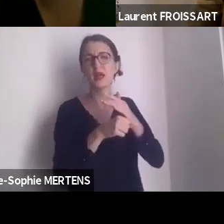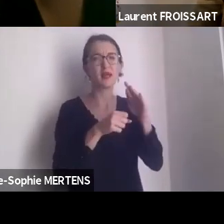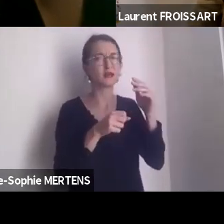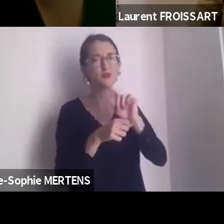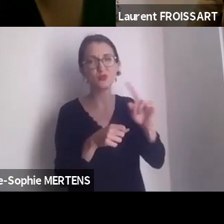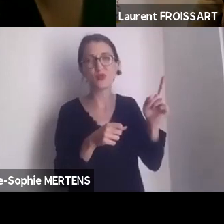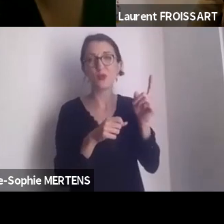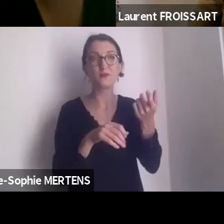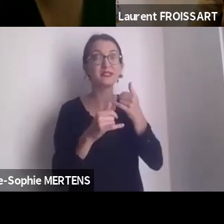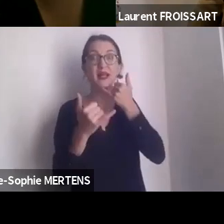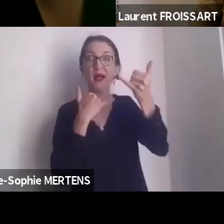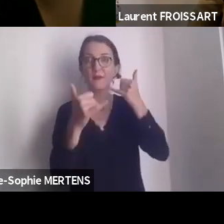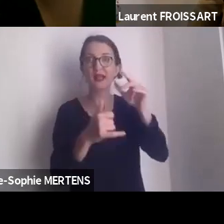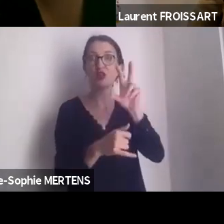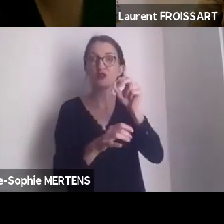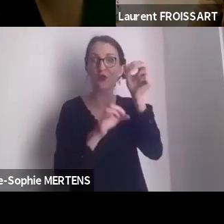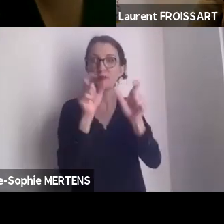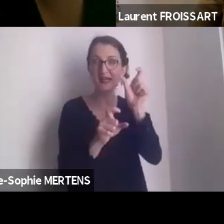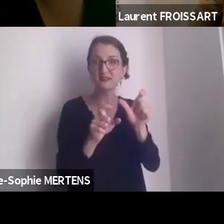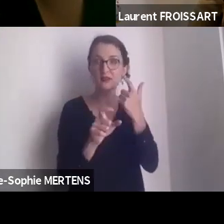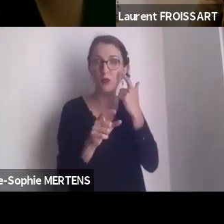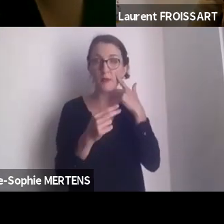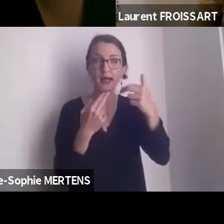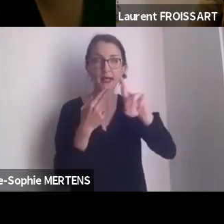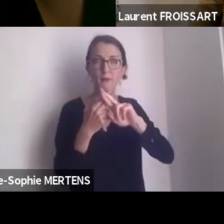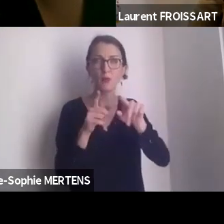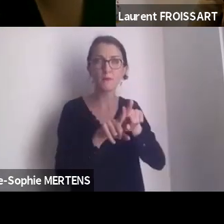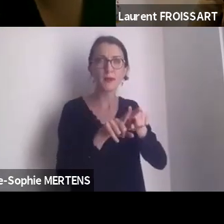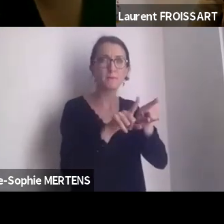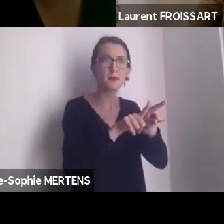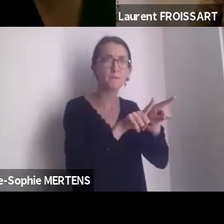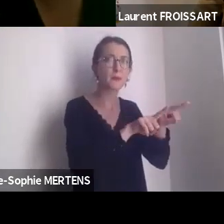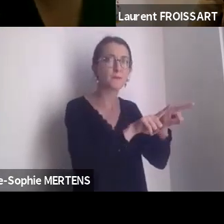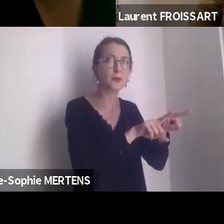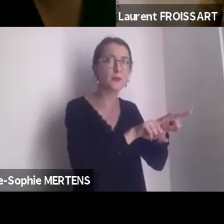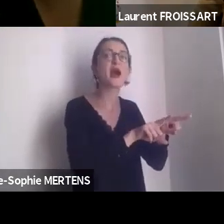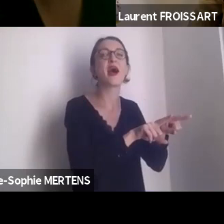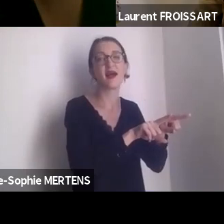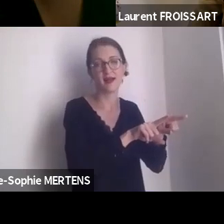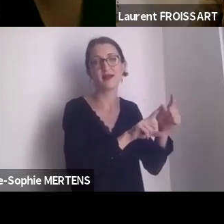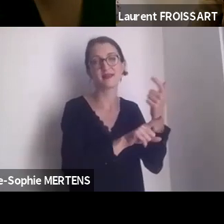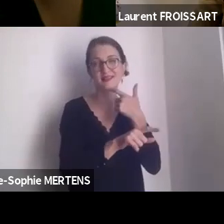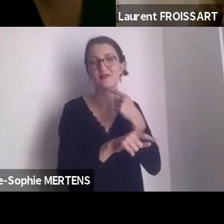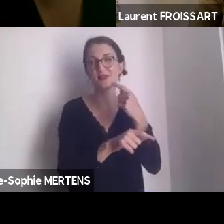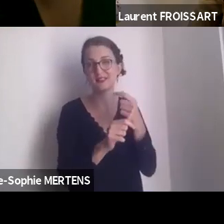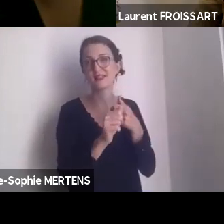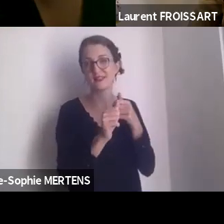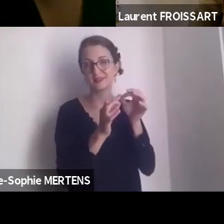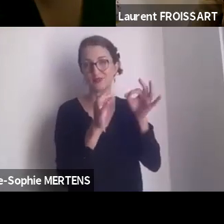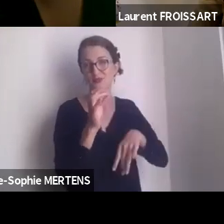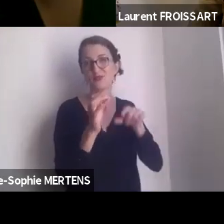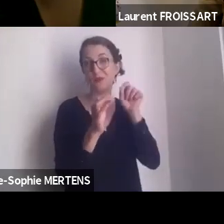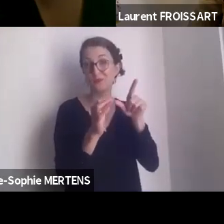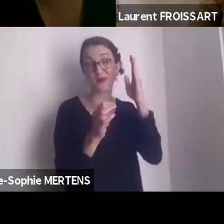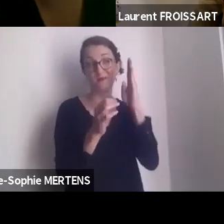similaires. Et là, vous aurez du coup une solution qui pourra fitter davantage avec leurs besoins. Et puis, des